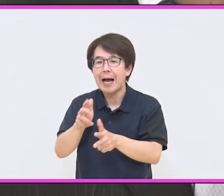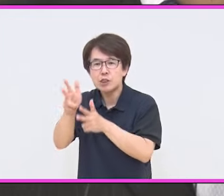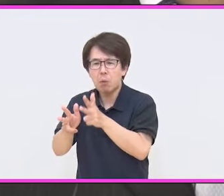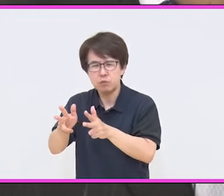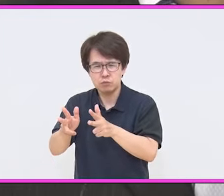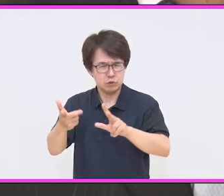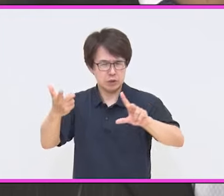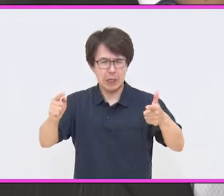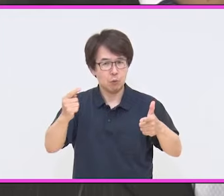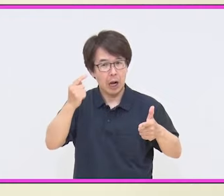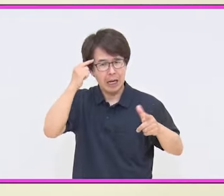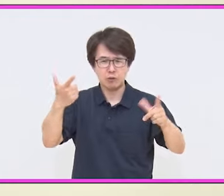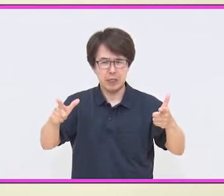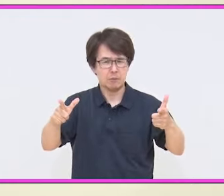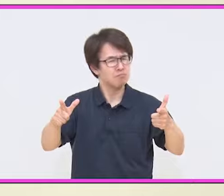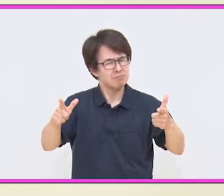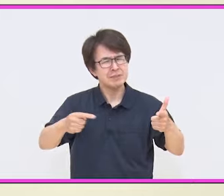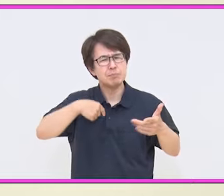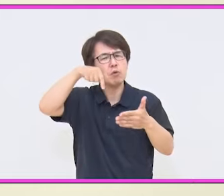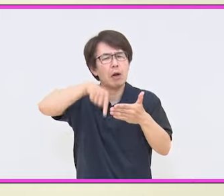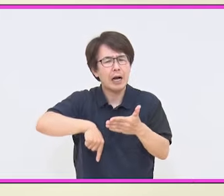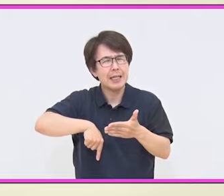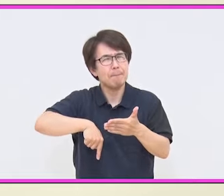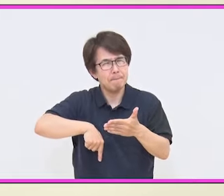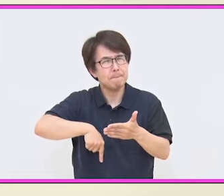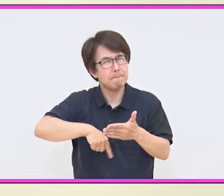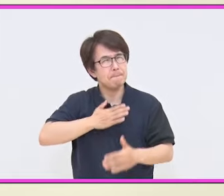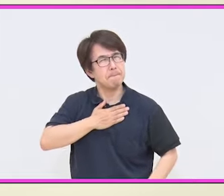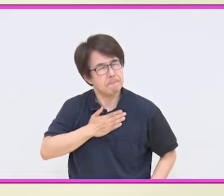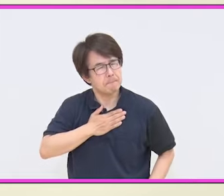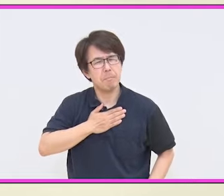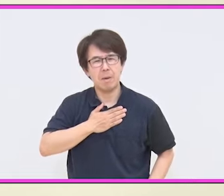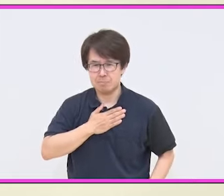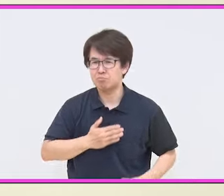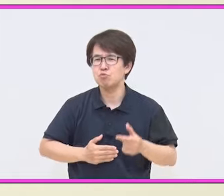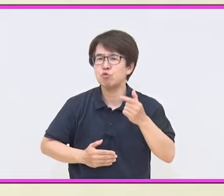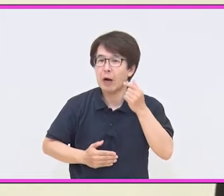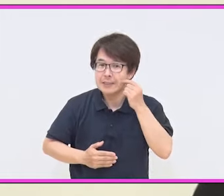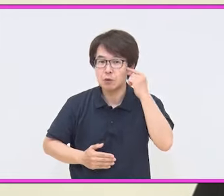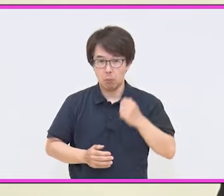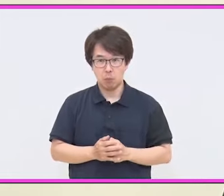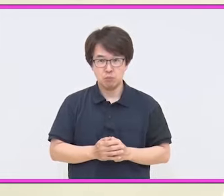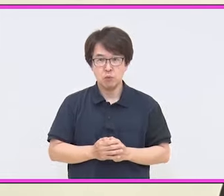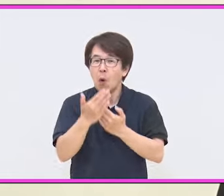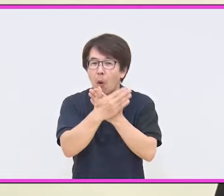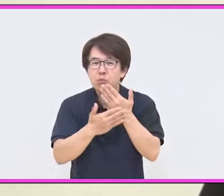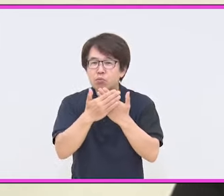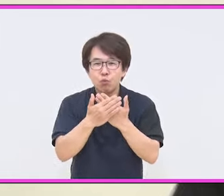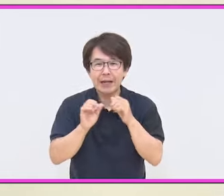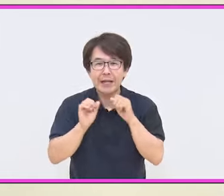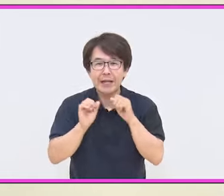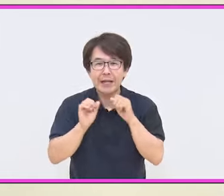ろうとか自分の中でこう咀嚼するのがなかなか難しかったりするのかなと思うんですけど、そこってやってる選手からしたらどう